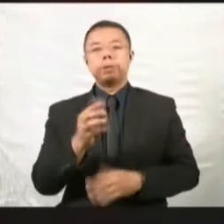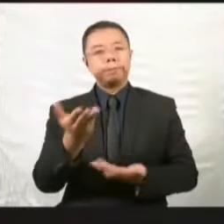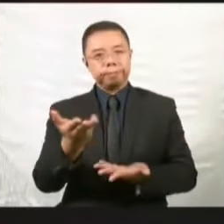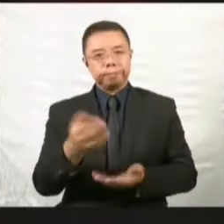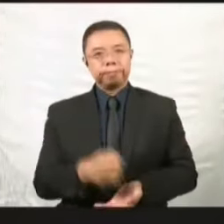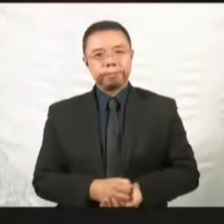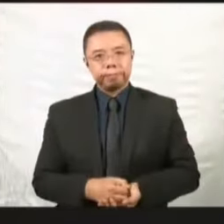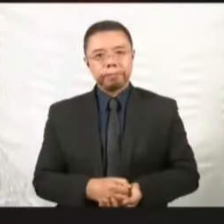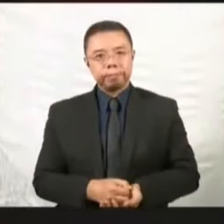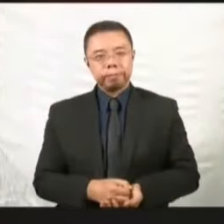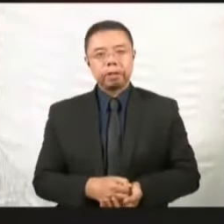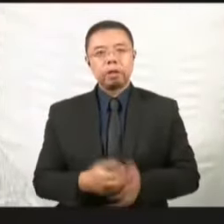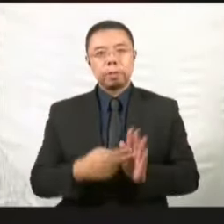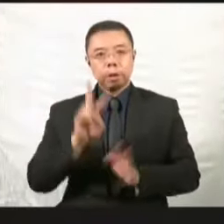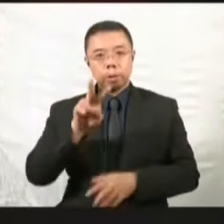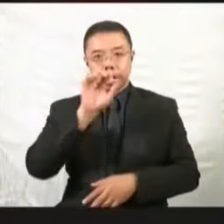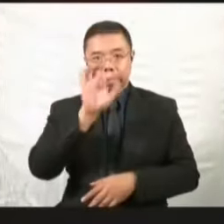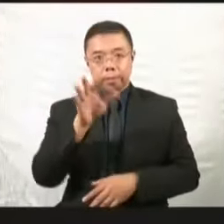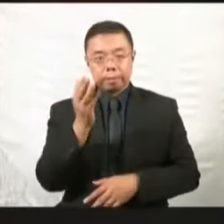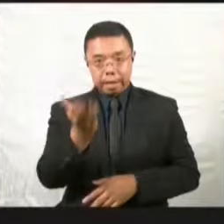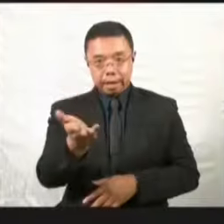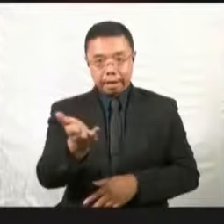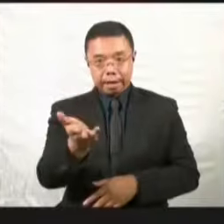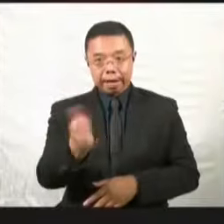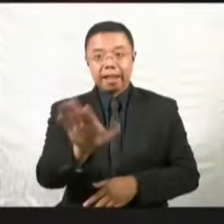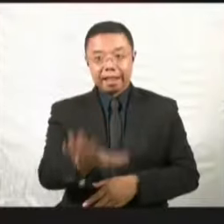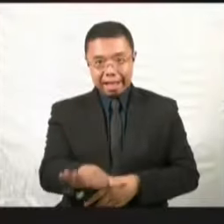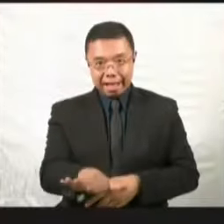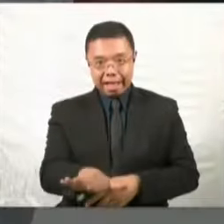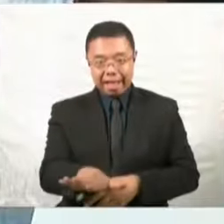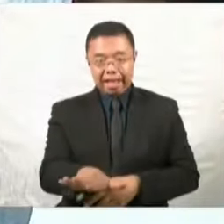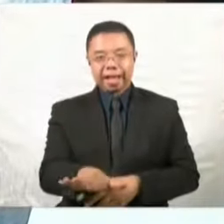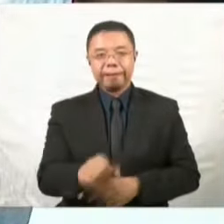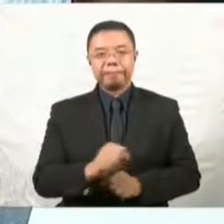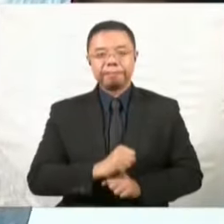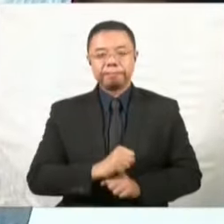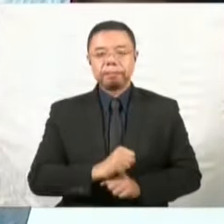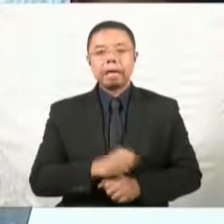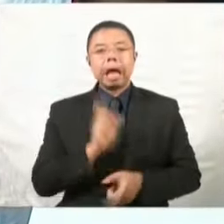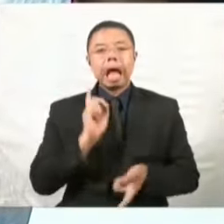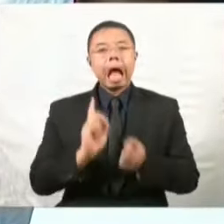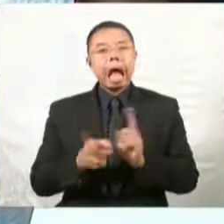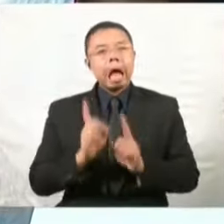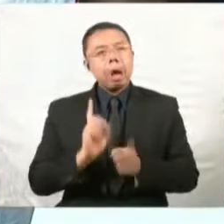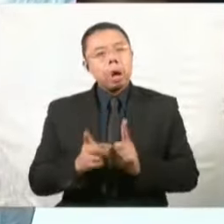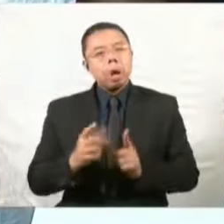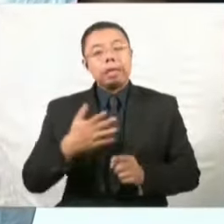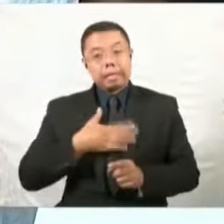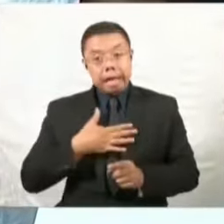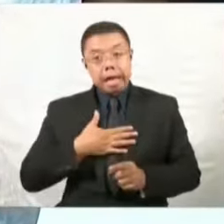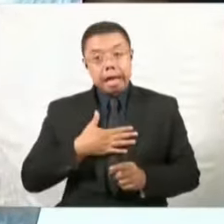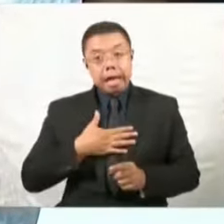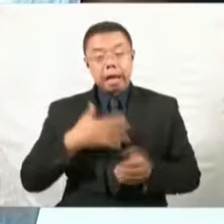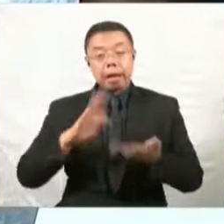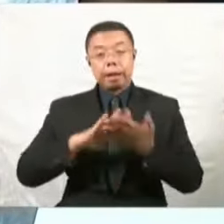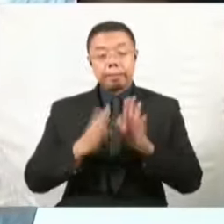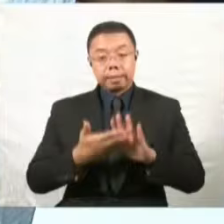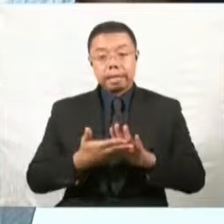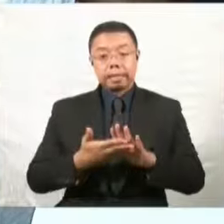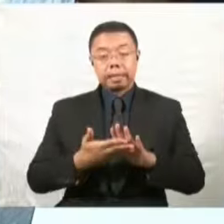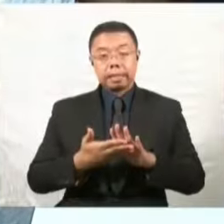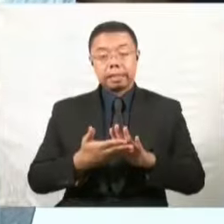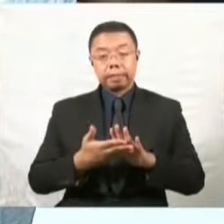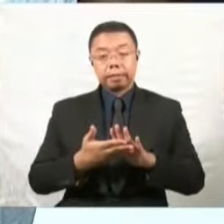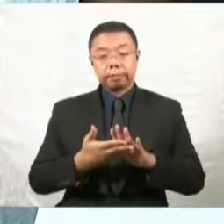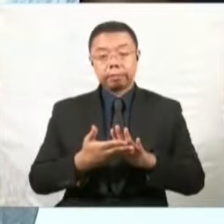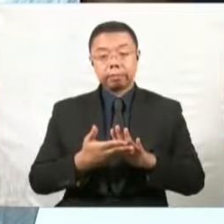dimulai dari Anda mulai berbicara mohon tang Seandainya saya menjadi